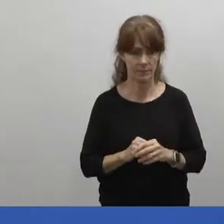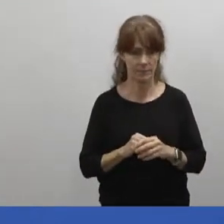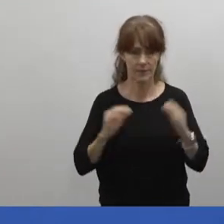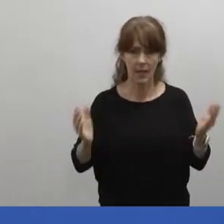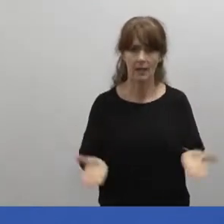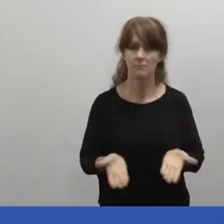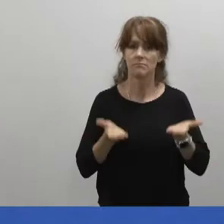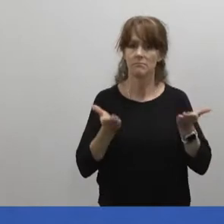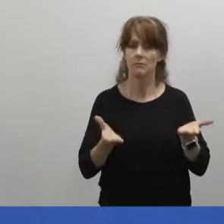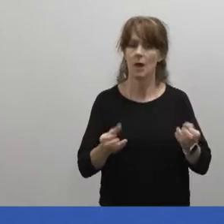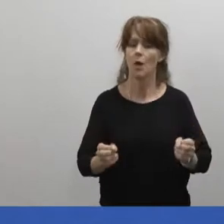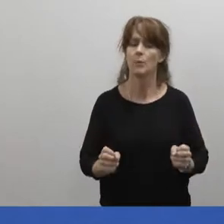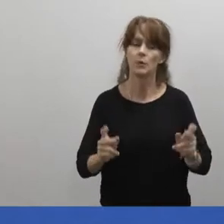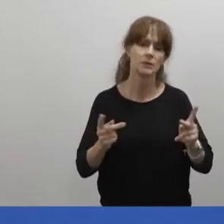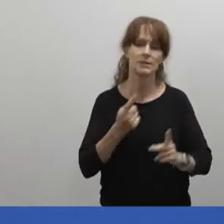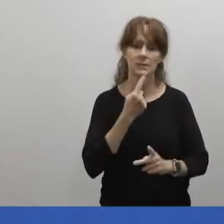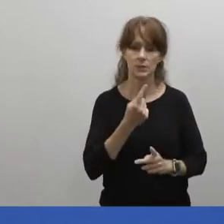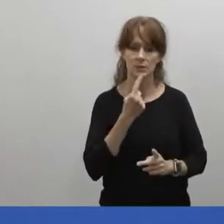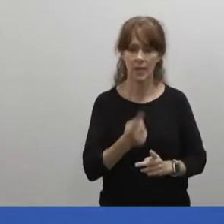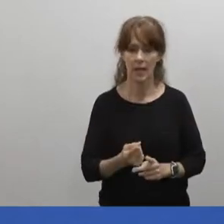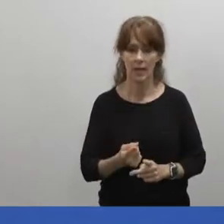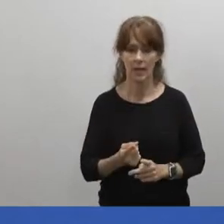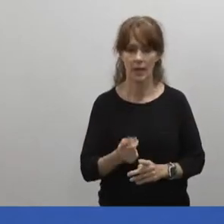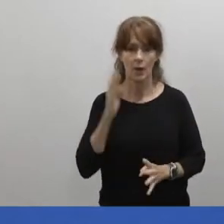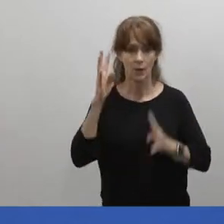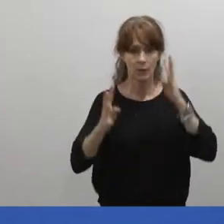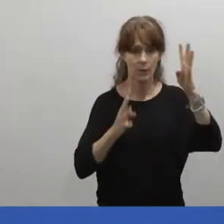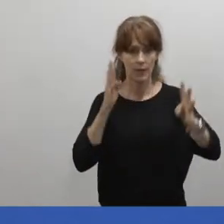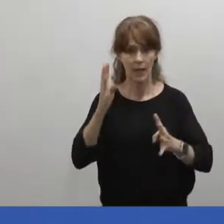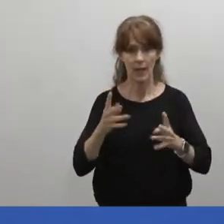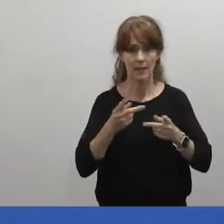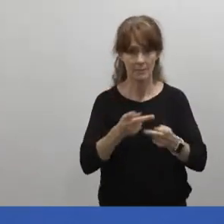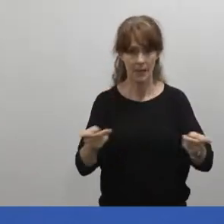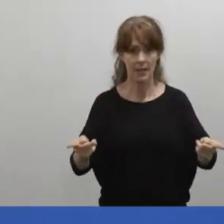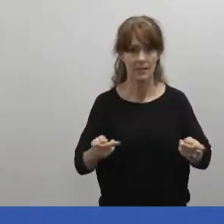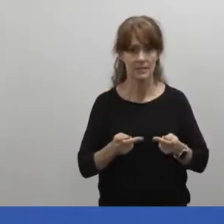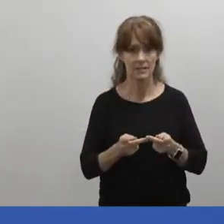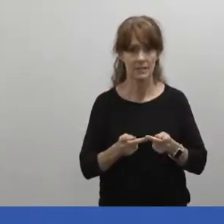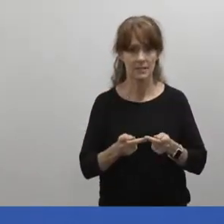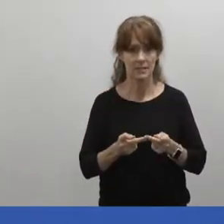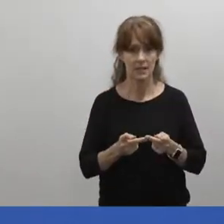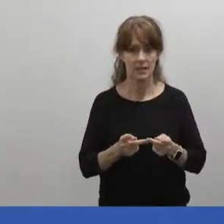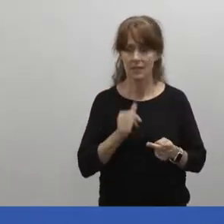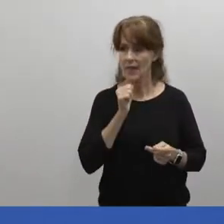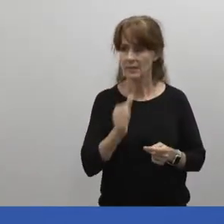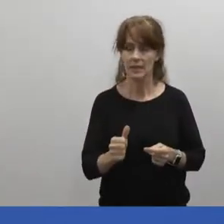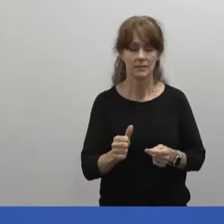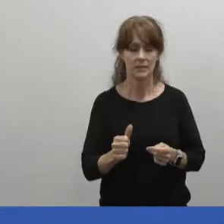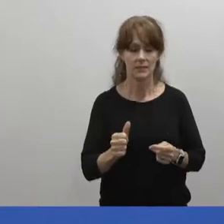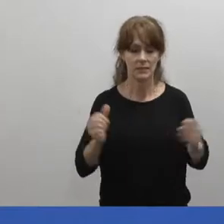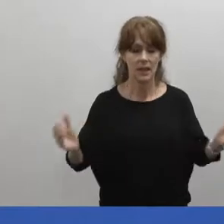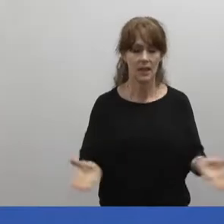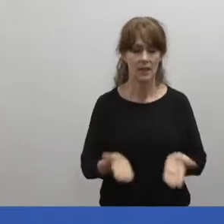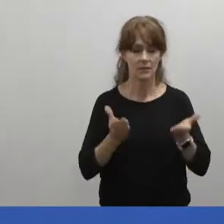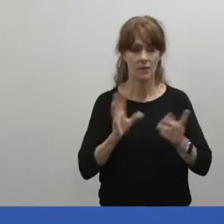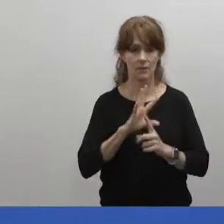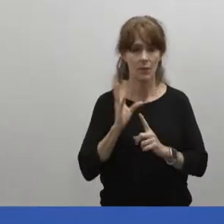xem kiếm ok bài này cứ dương năng bằng cách cần lại